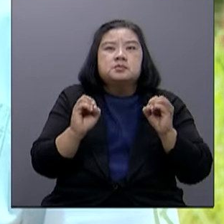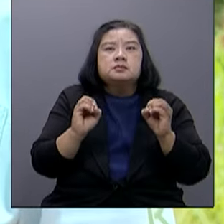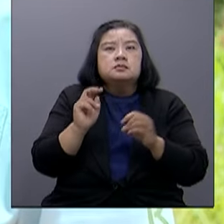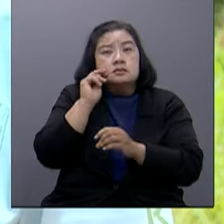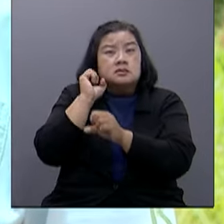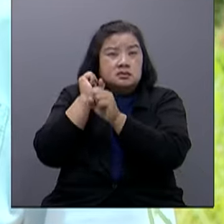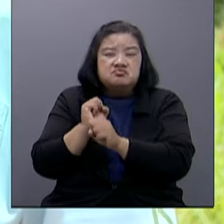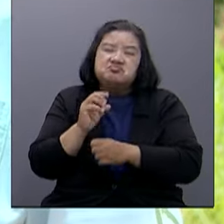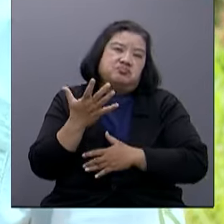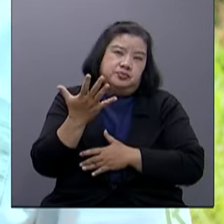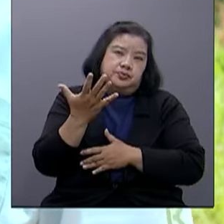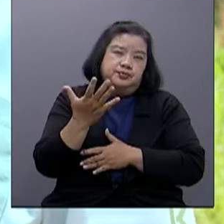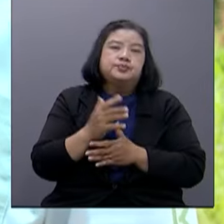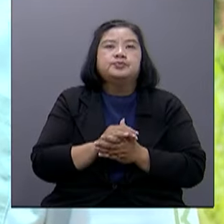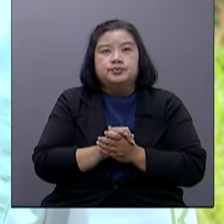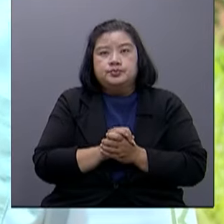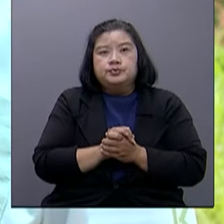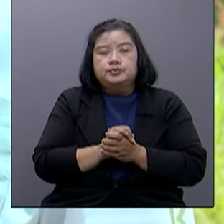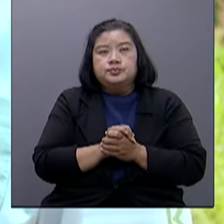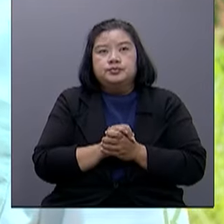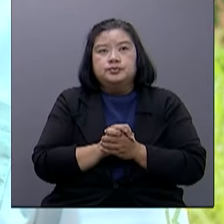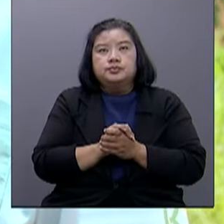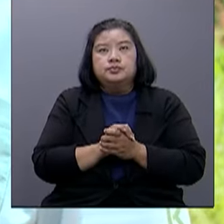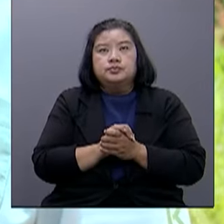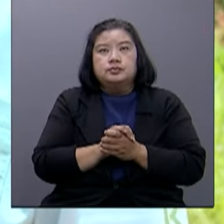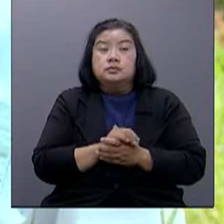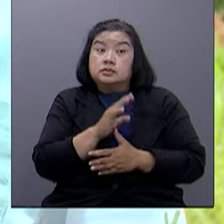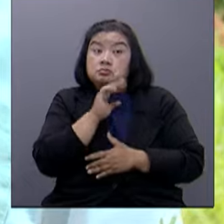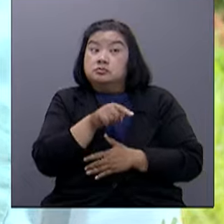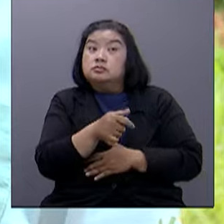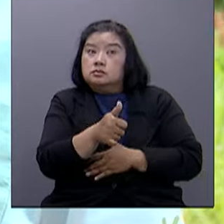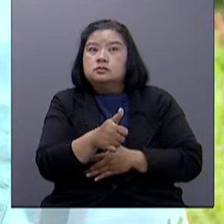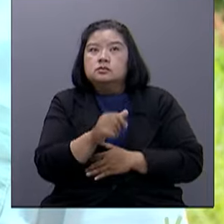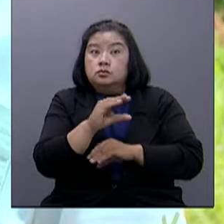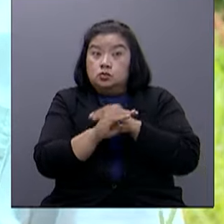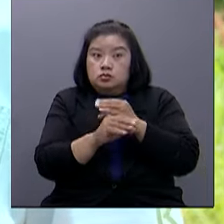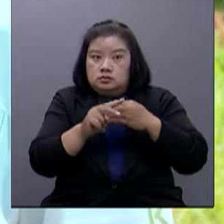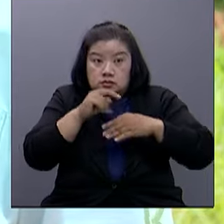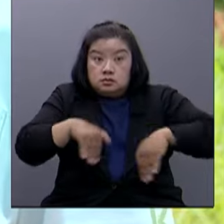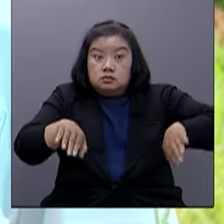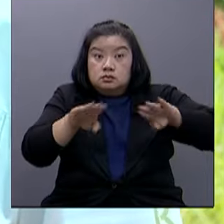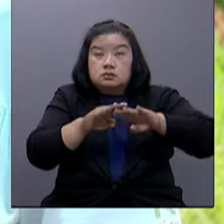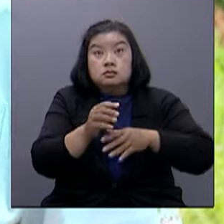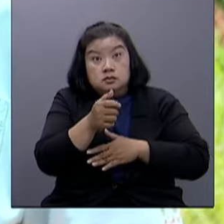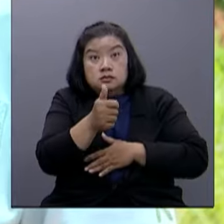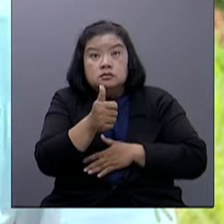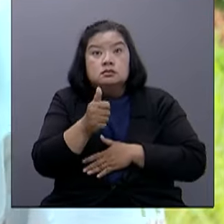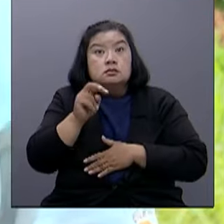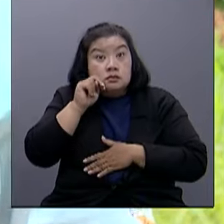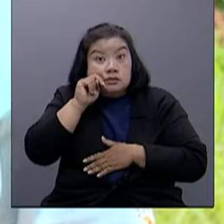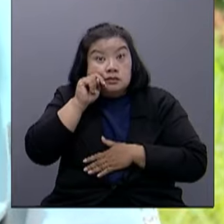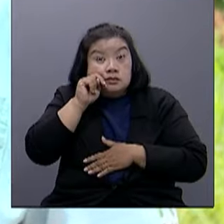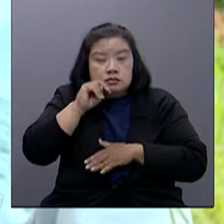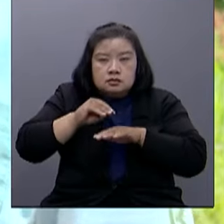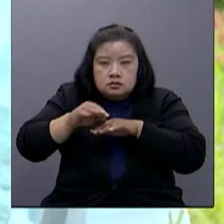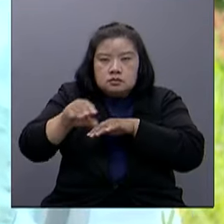ใต้ดินด้วยน้ำนะครับ ถ้าเกิดโครงการนี้เราก็มีความหวัง ครับผมโครงการนี้สามารถที่จะน้ำบนดินน้ำผิวดินน้ำ